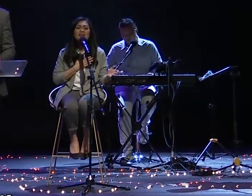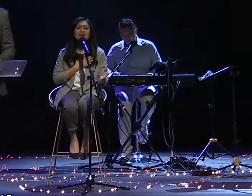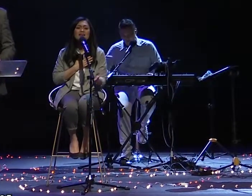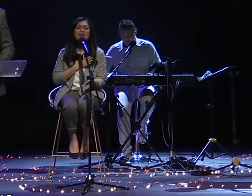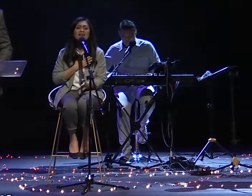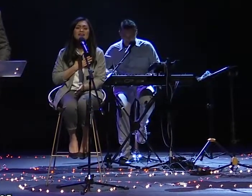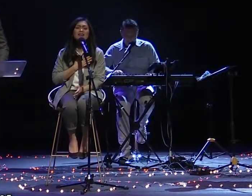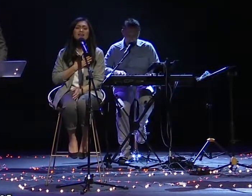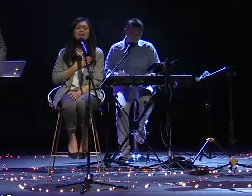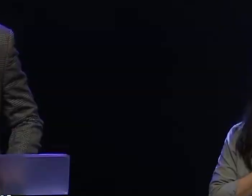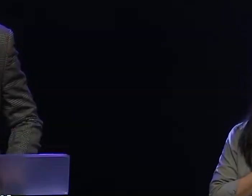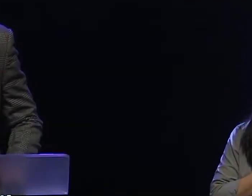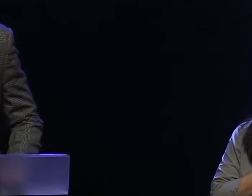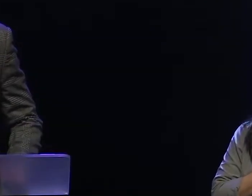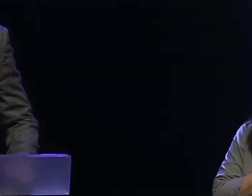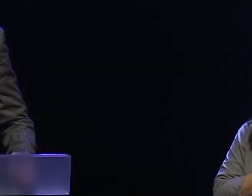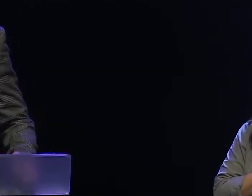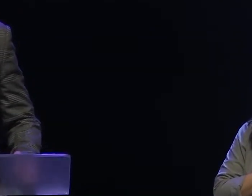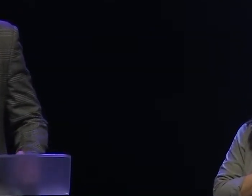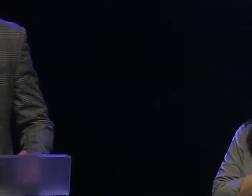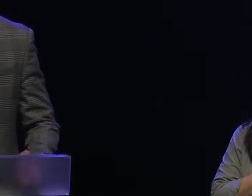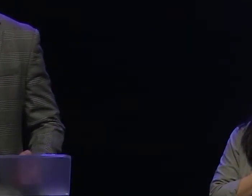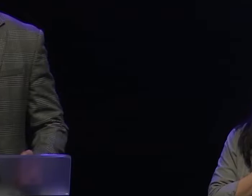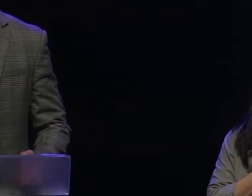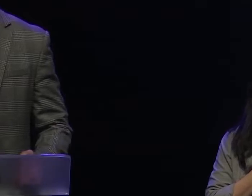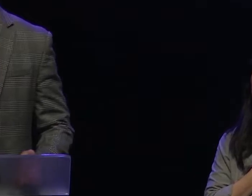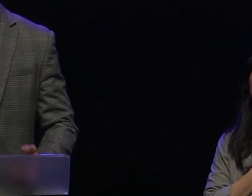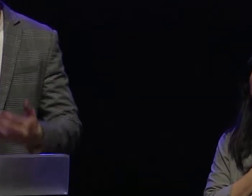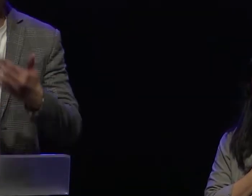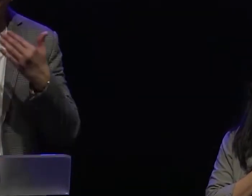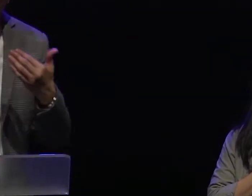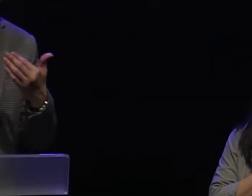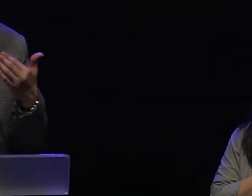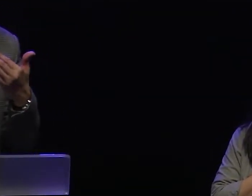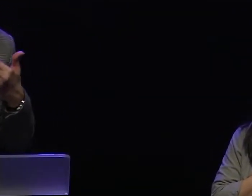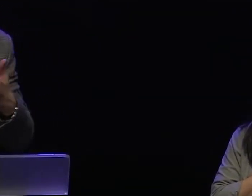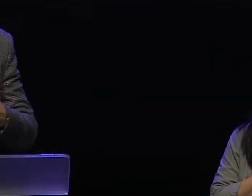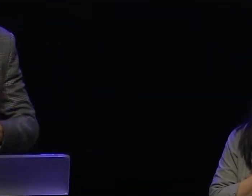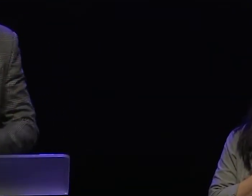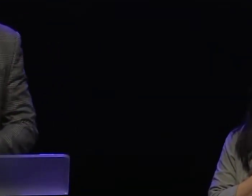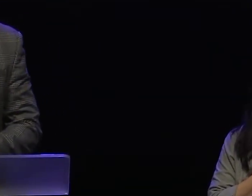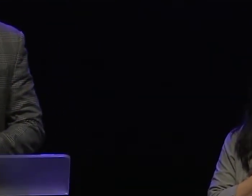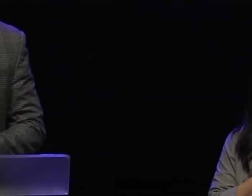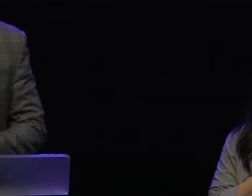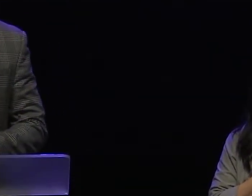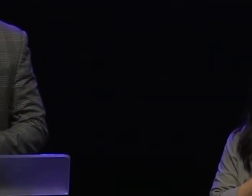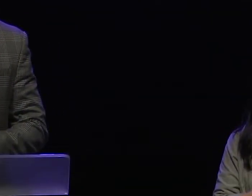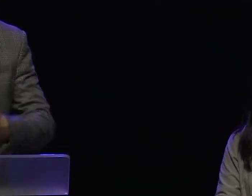kasih. Terima kasih Tuhan Yesus. Kami undang hadirat-Mu yang tidak bisa dibatasi dengan jarak dan